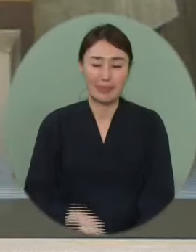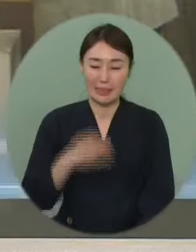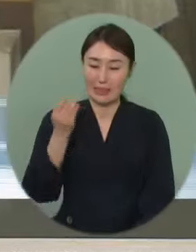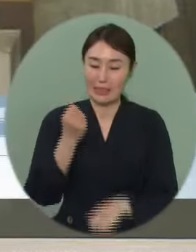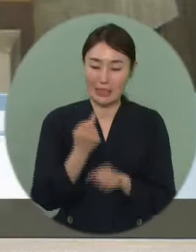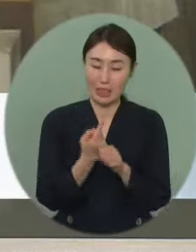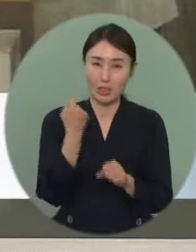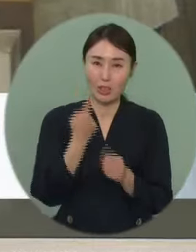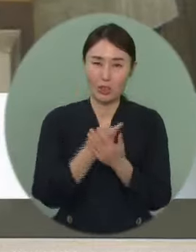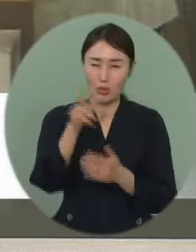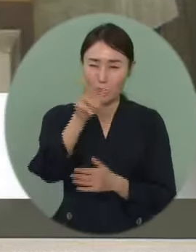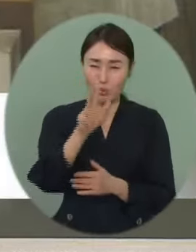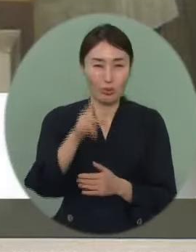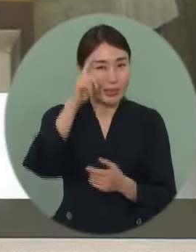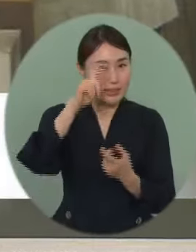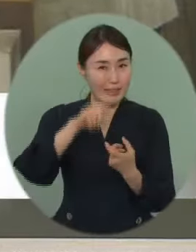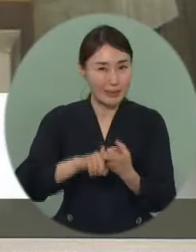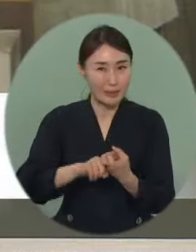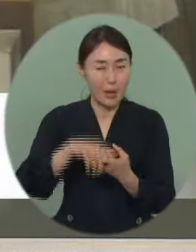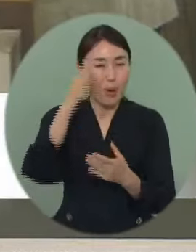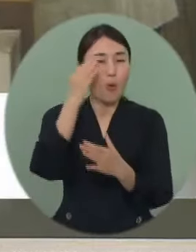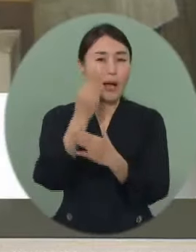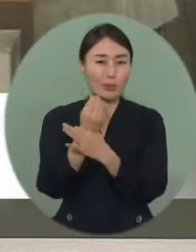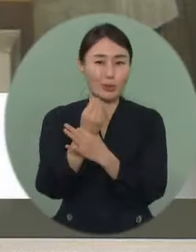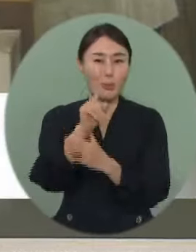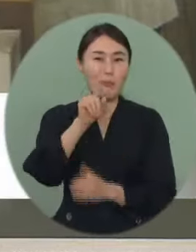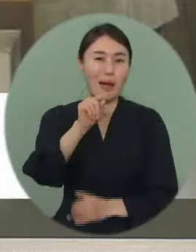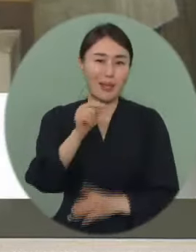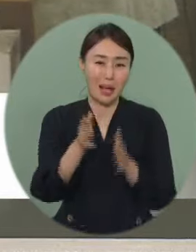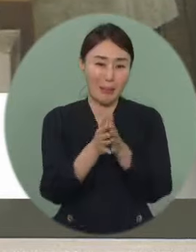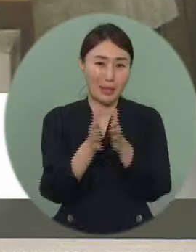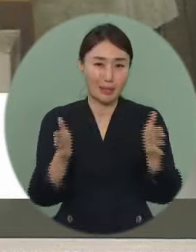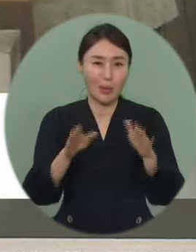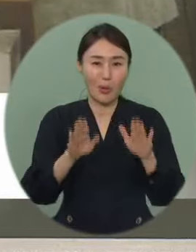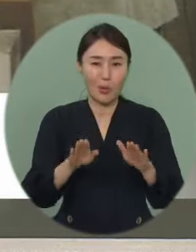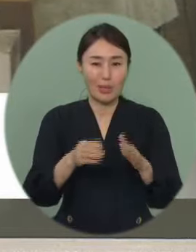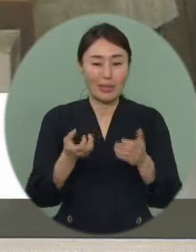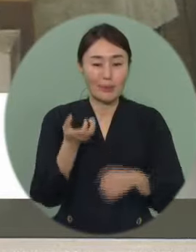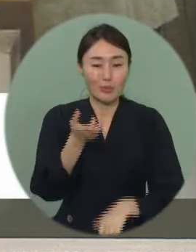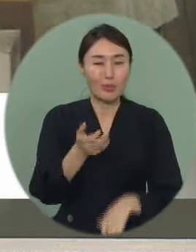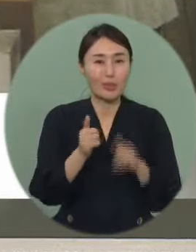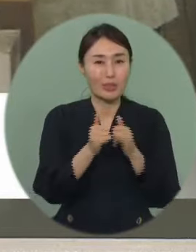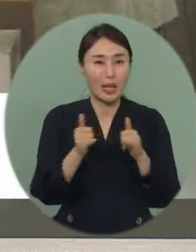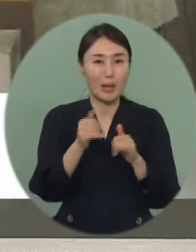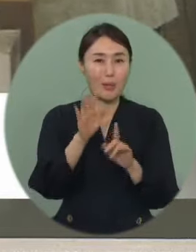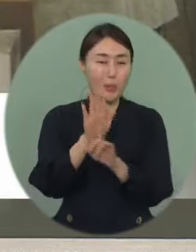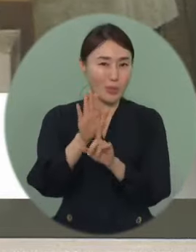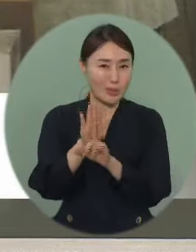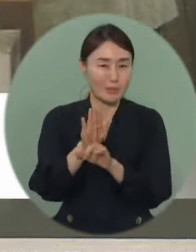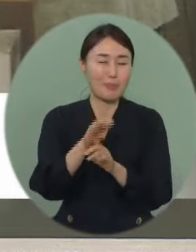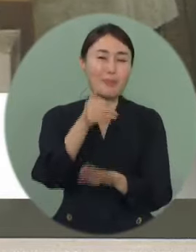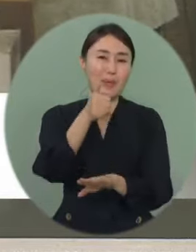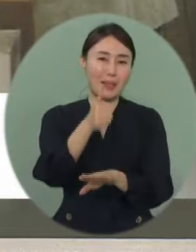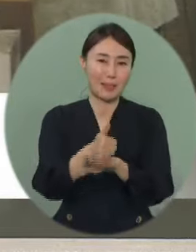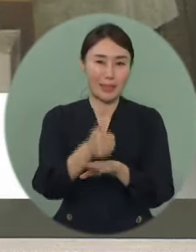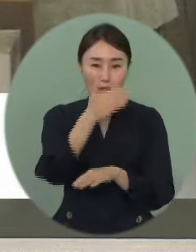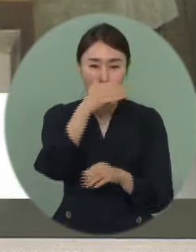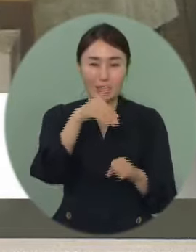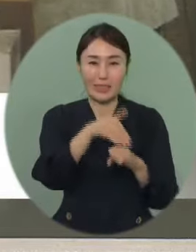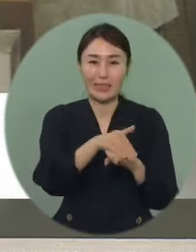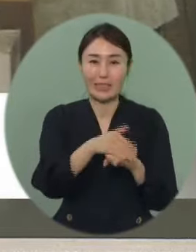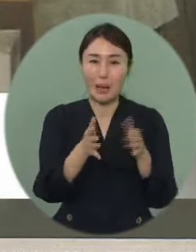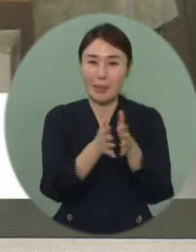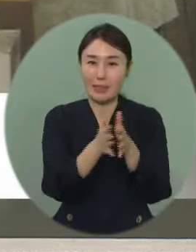지난해 전국적으로 관심을 받은 화순군 만원 아파트가 올해 입주자 모집을 마감했습니다 청년형 주택의